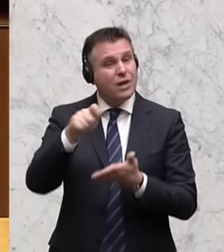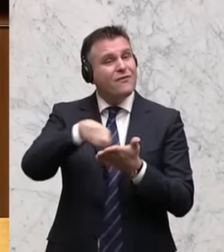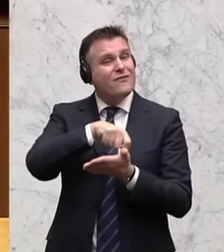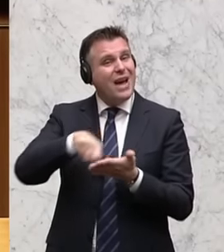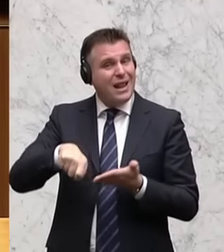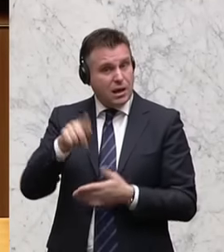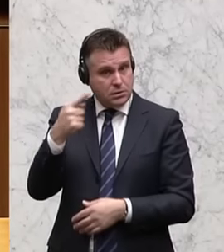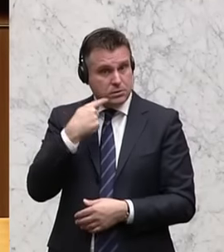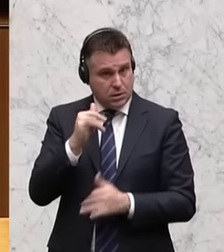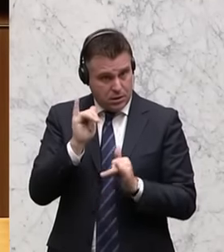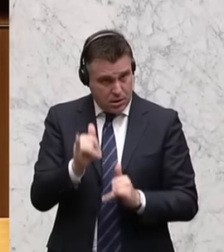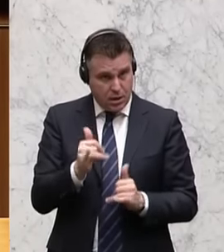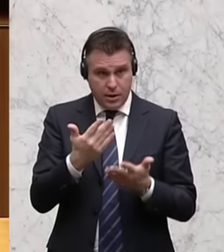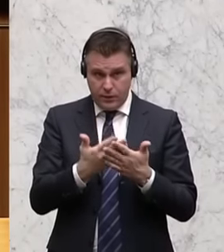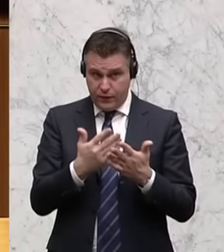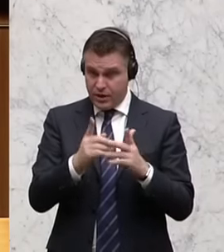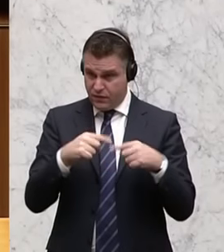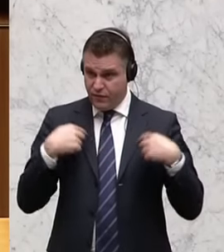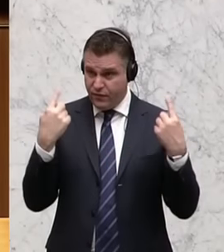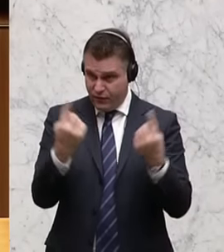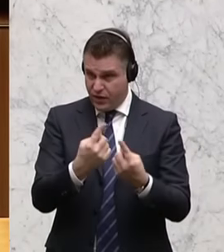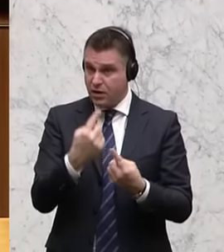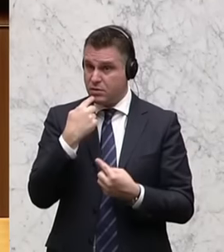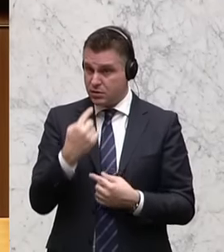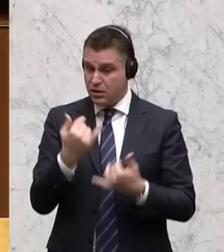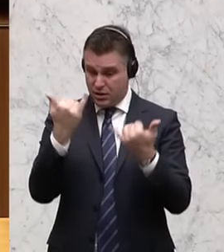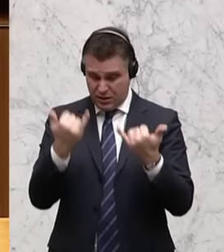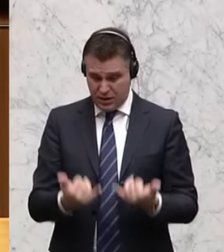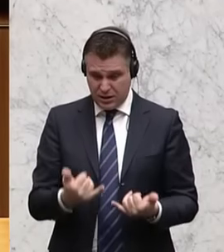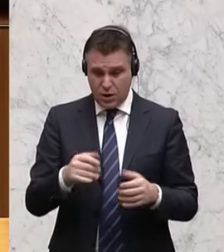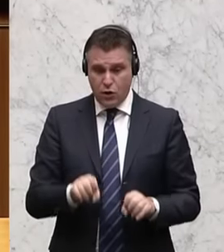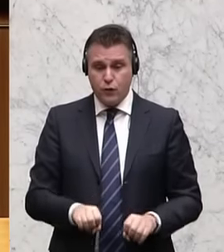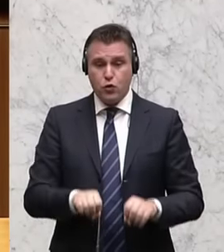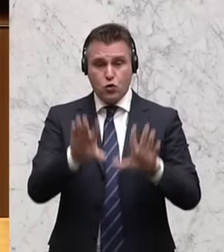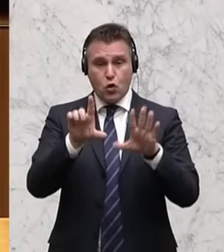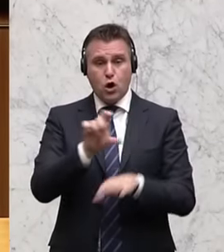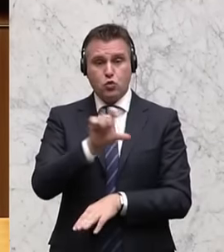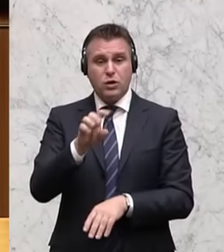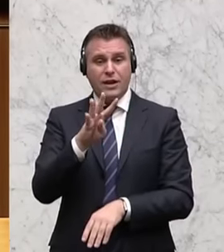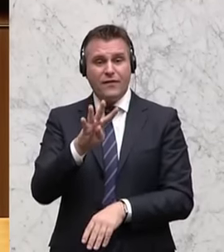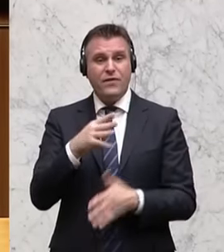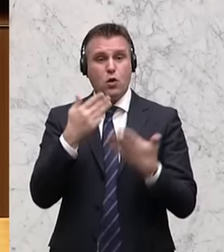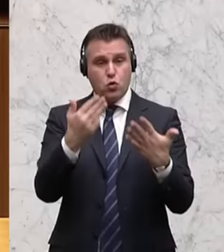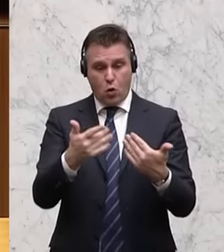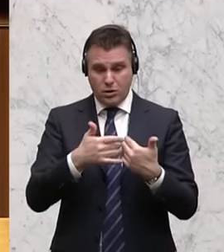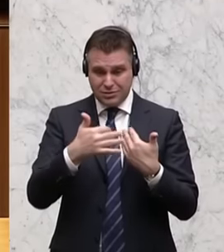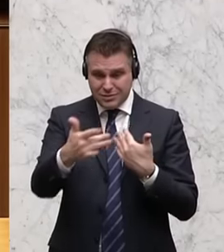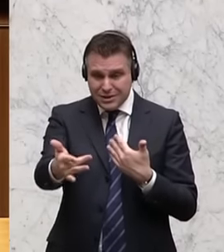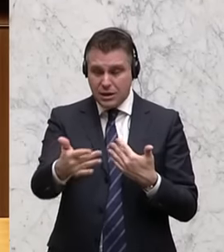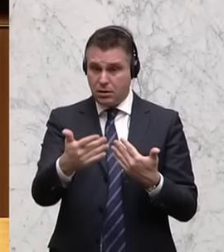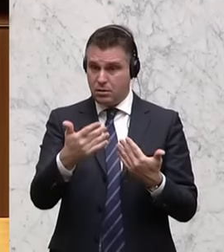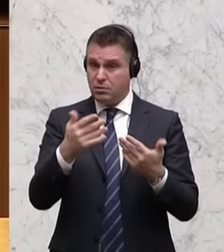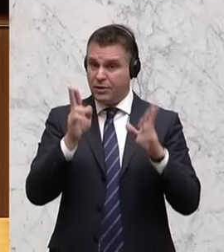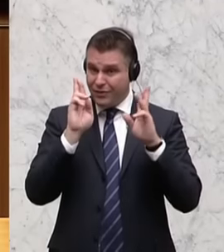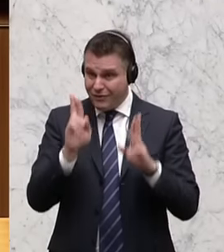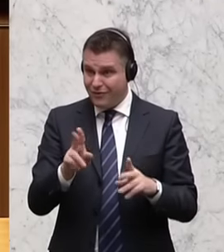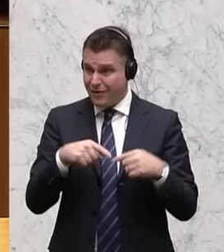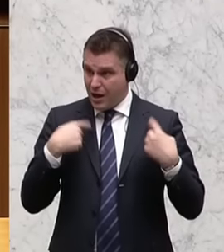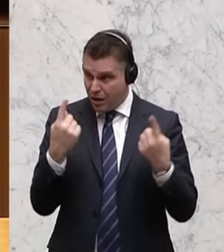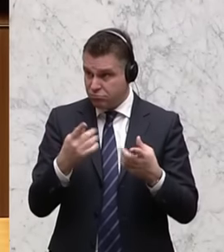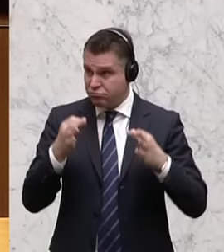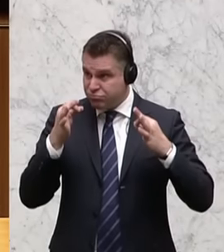müssen uns fragen, haben wir zu dem, was passiert, was seit 1994 geschehen ist und was weiter geplant ist, eine